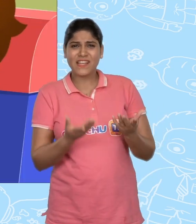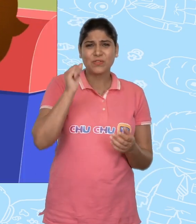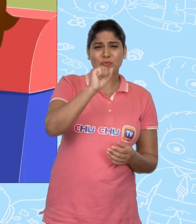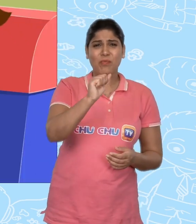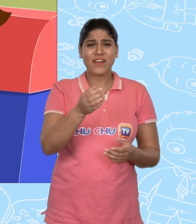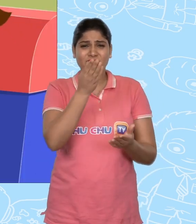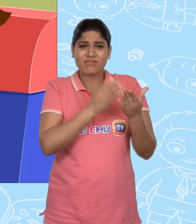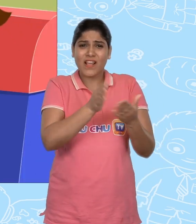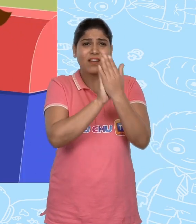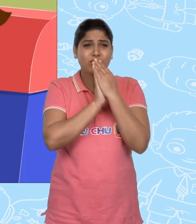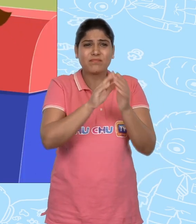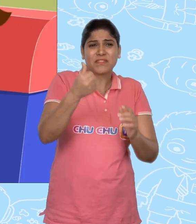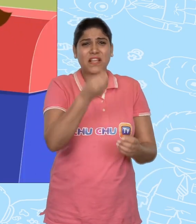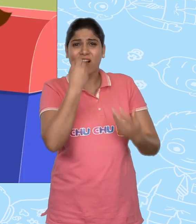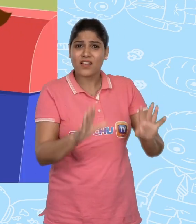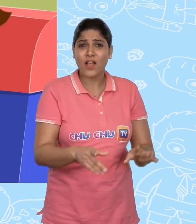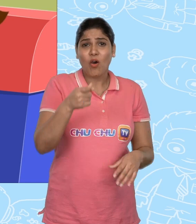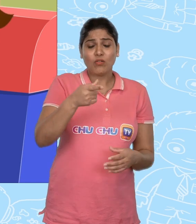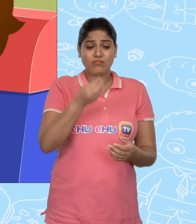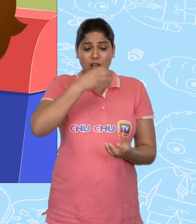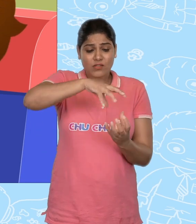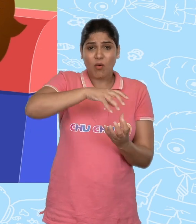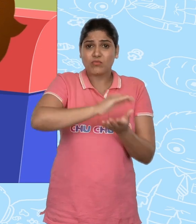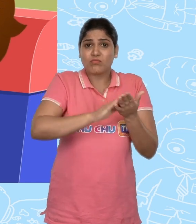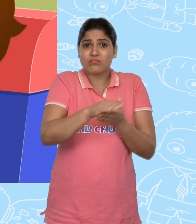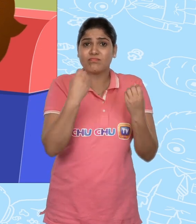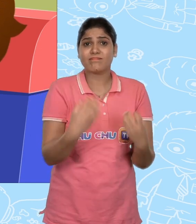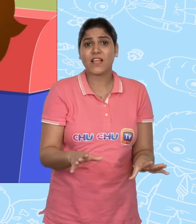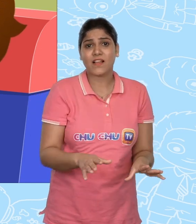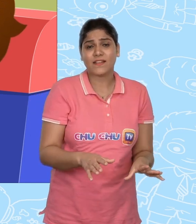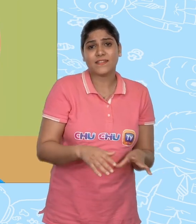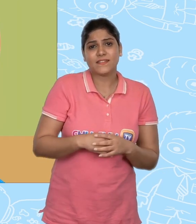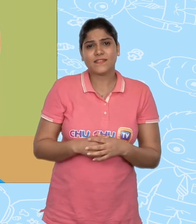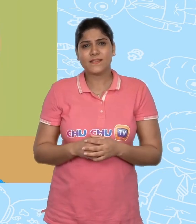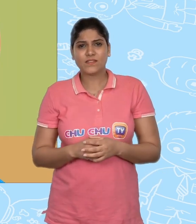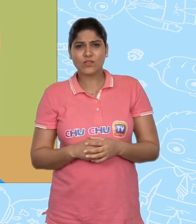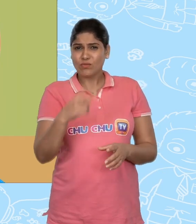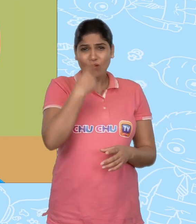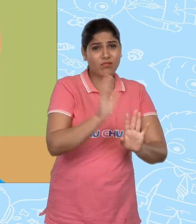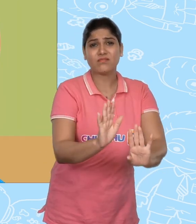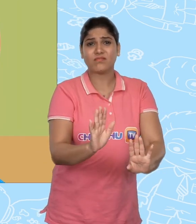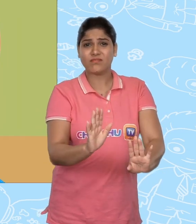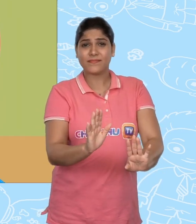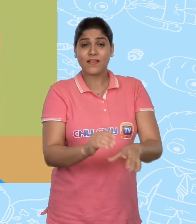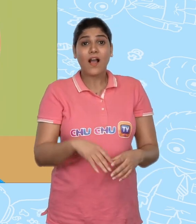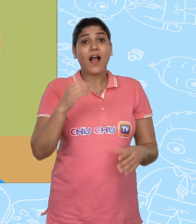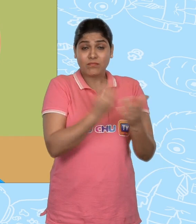लगता है किसी ने तुम्हारा सैंडविच खा लिया है और लंच बॉक्स को खाली छोड़ दिया। रो